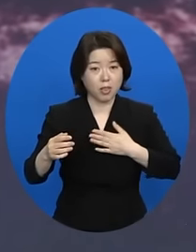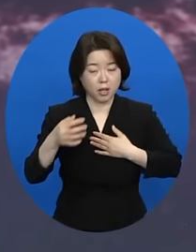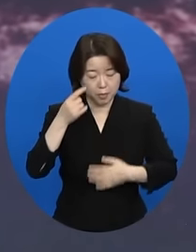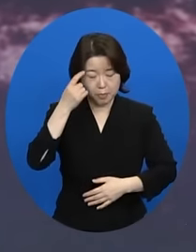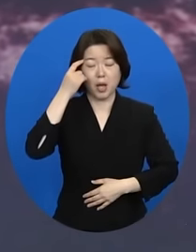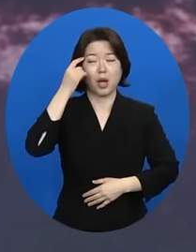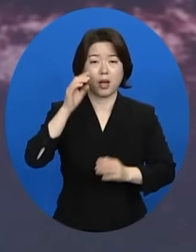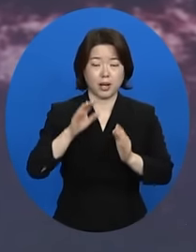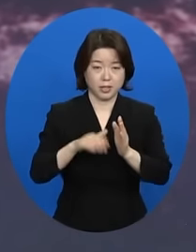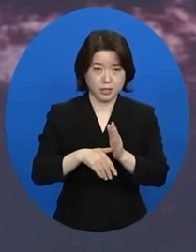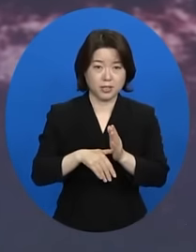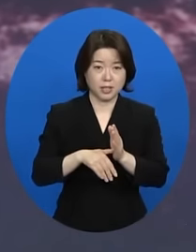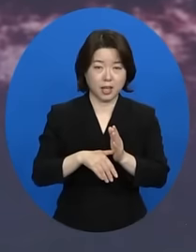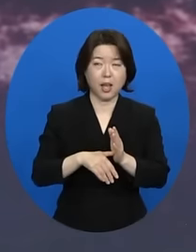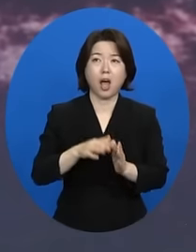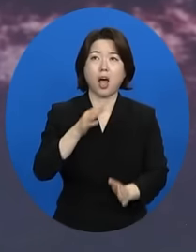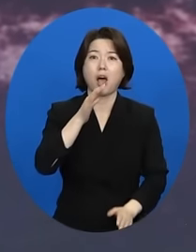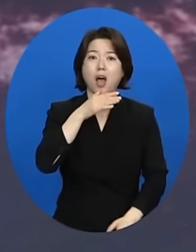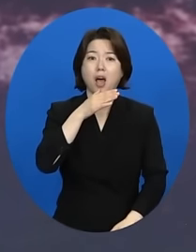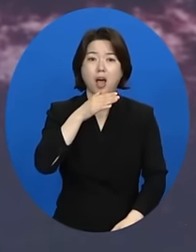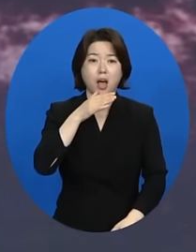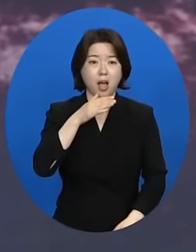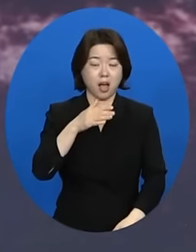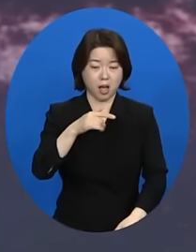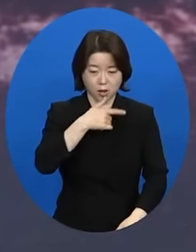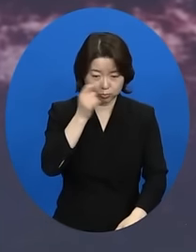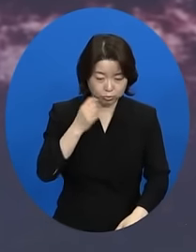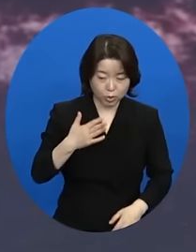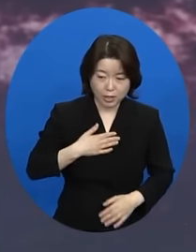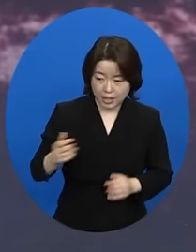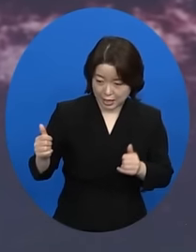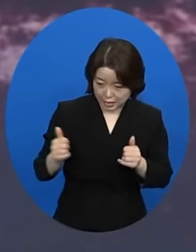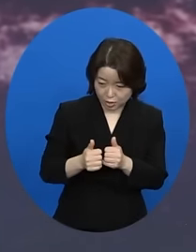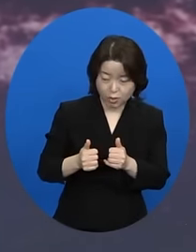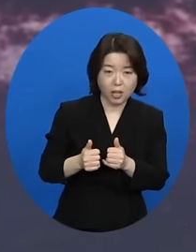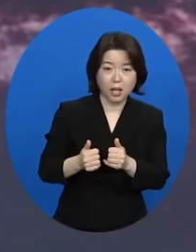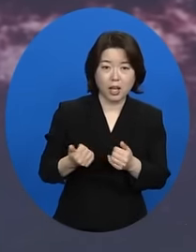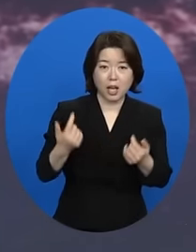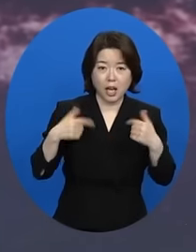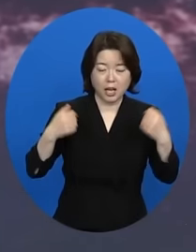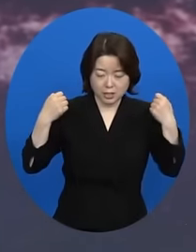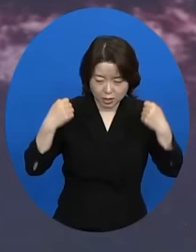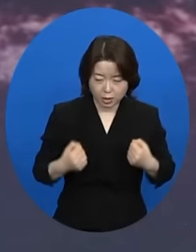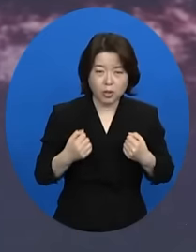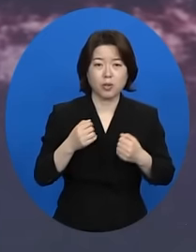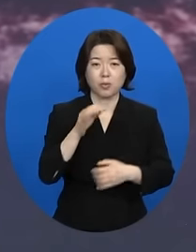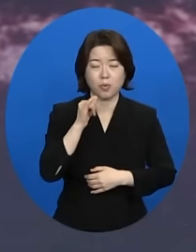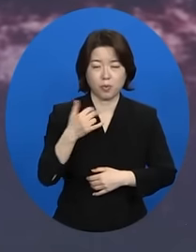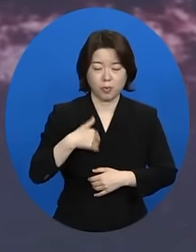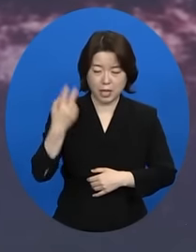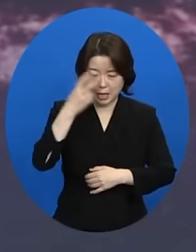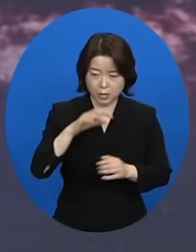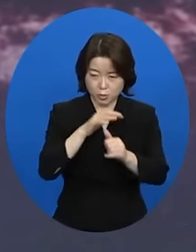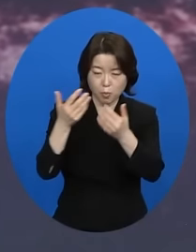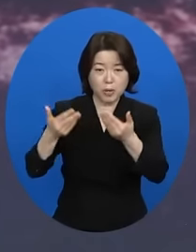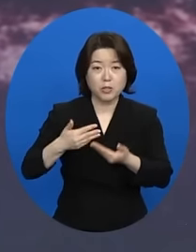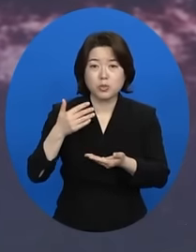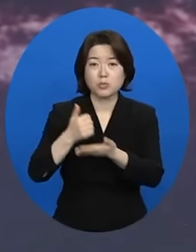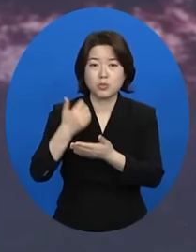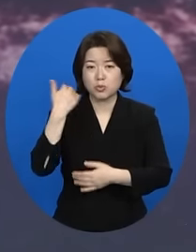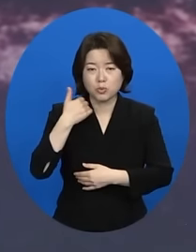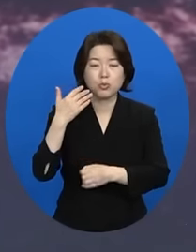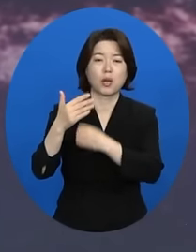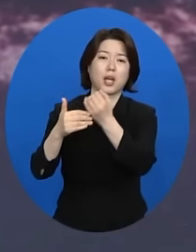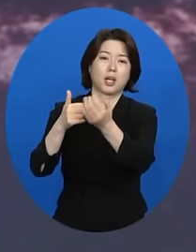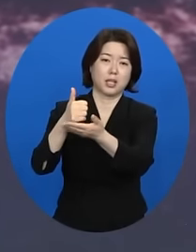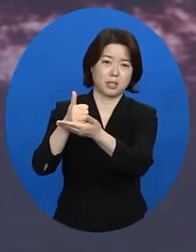때, 아, 부족한 제 곁에도 항상 머물러 계셨고 돌봐주신 분이